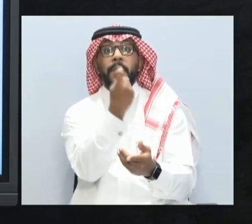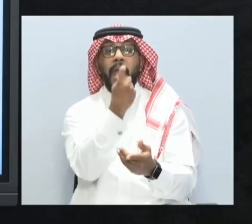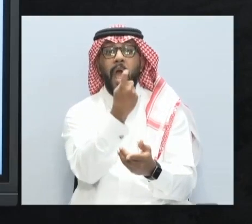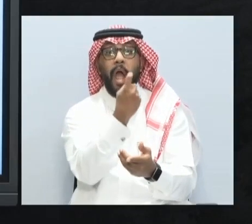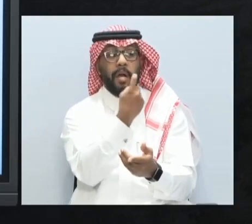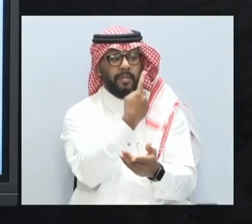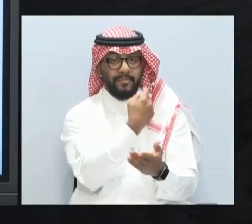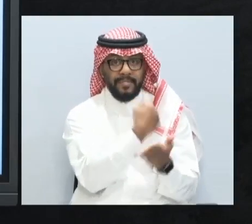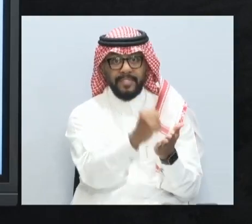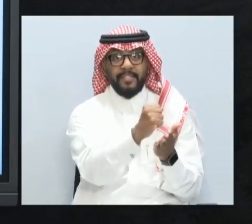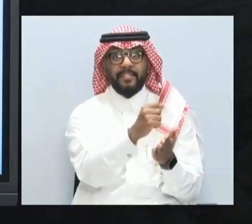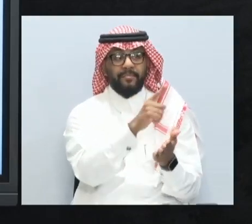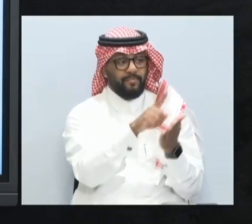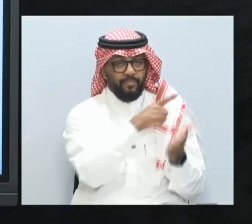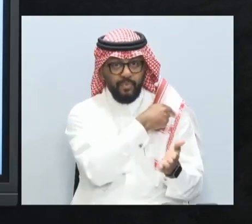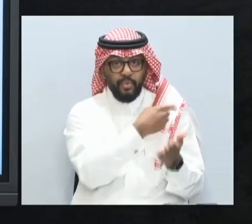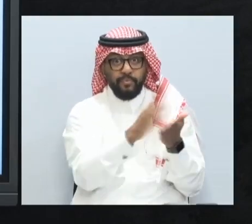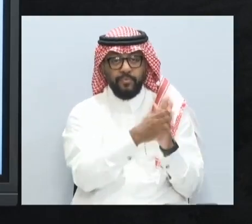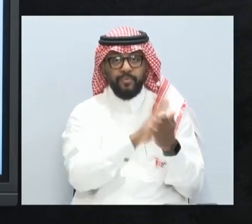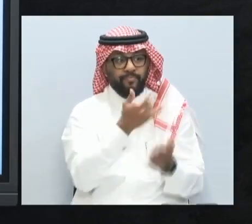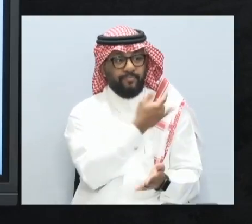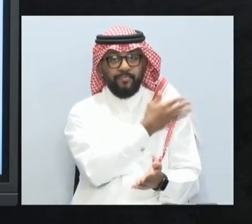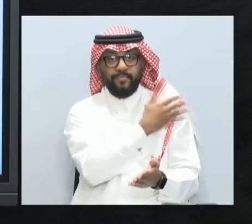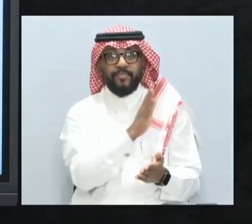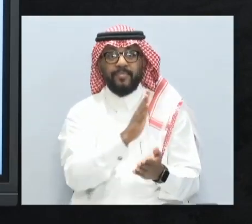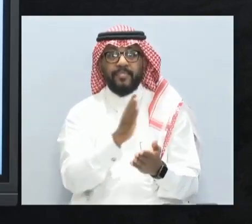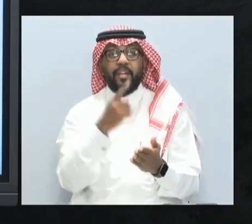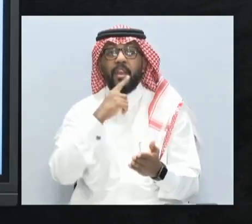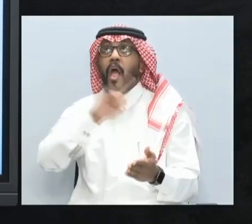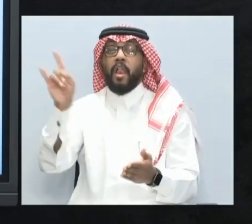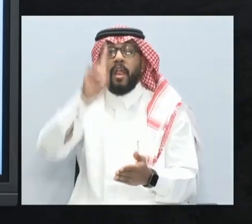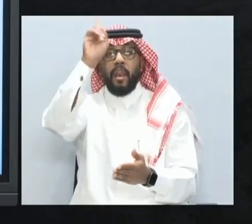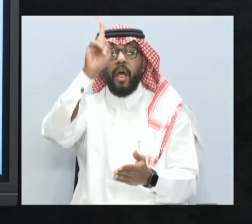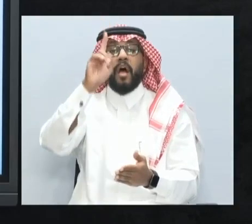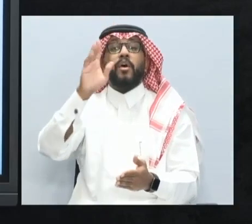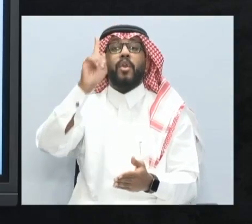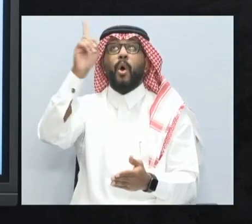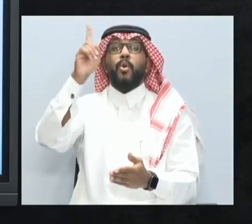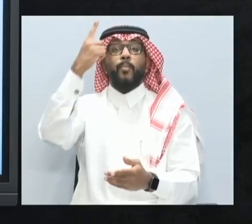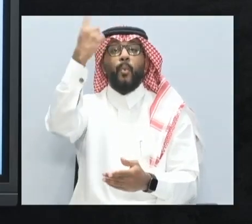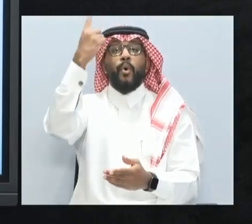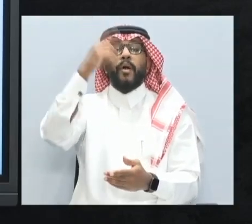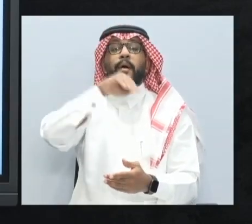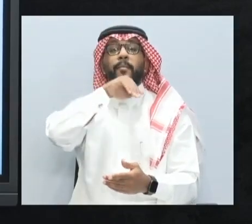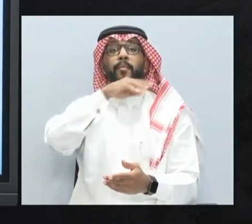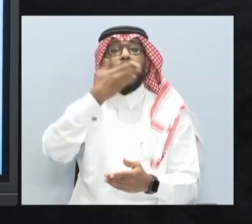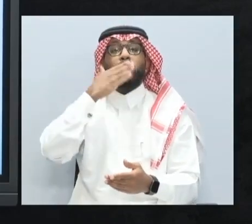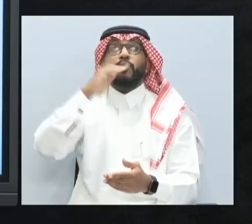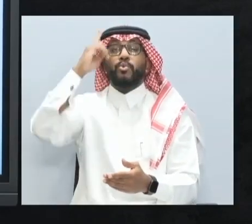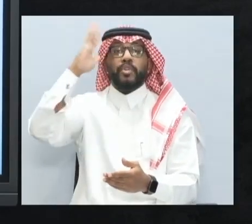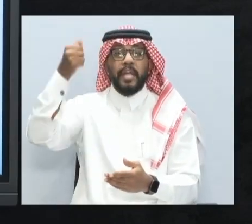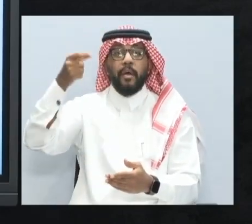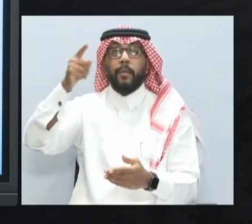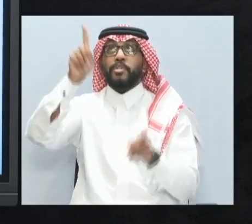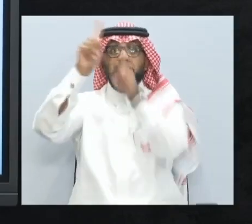ثلاث او اربع دقائق تقريبا ان تقول لا اله الا الله وحده لا شريك له له الملك وله الحمد وهو على كل شيء قدير 100 مره في